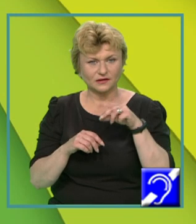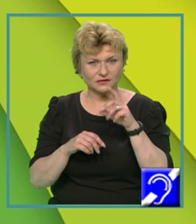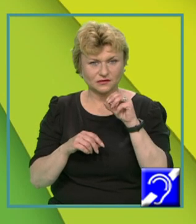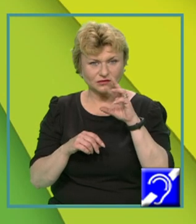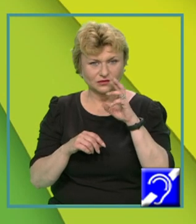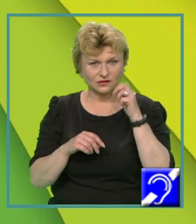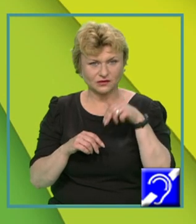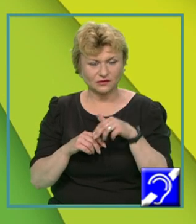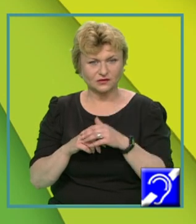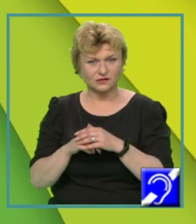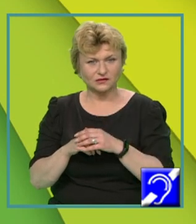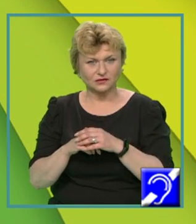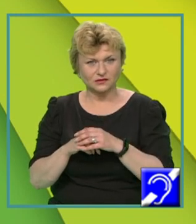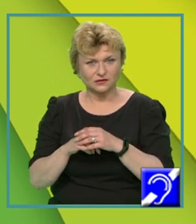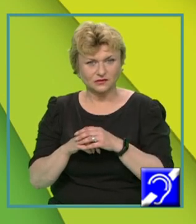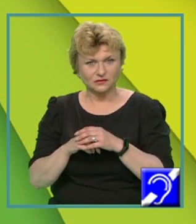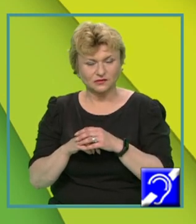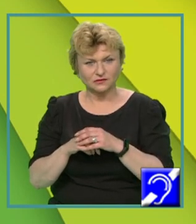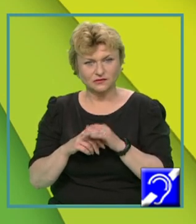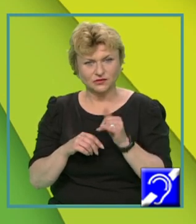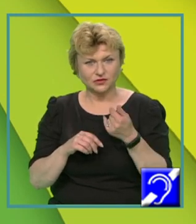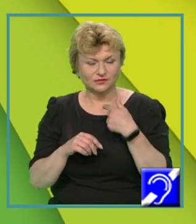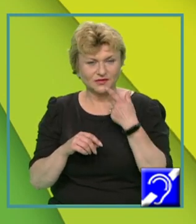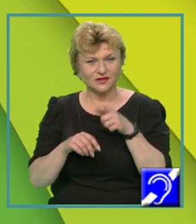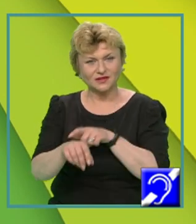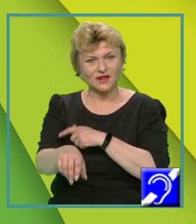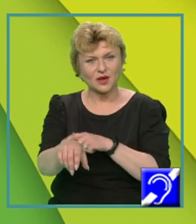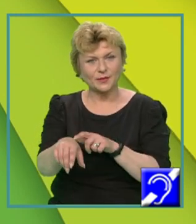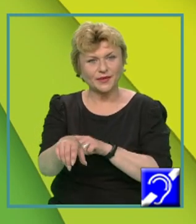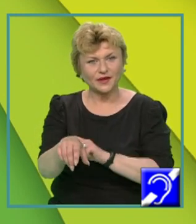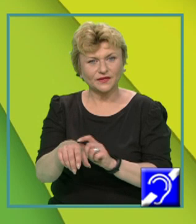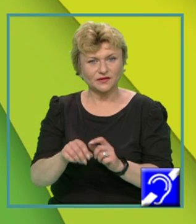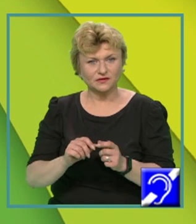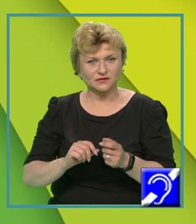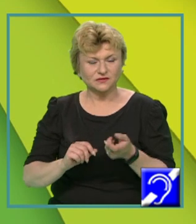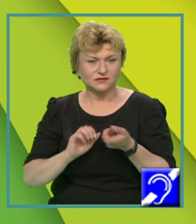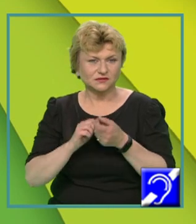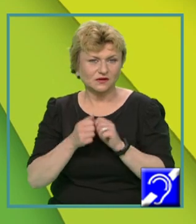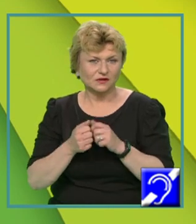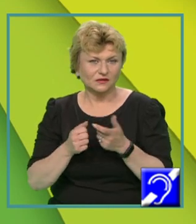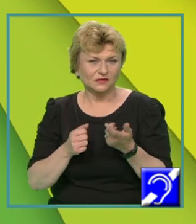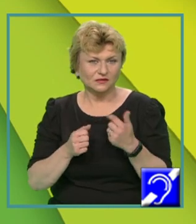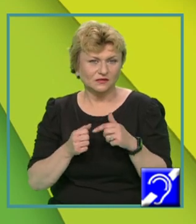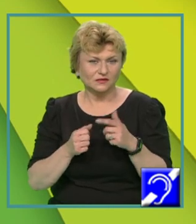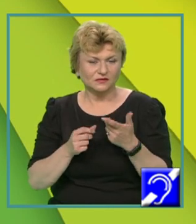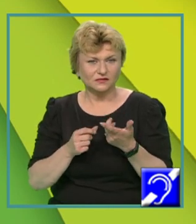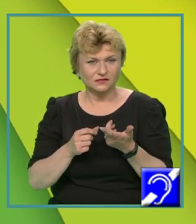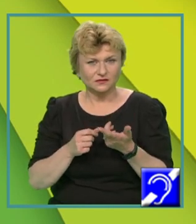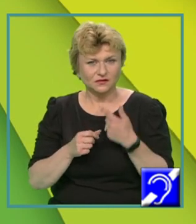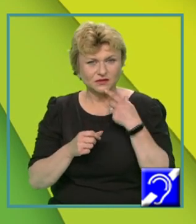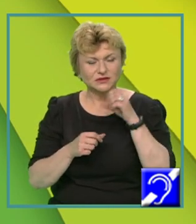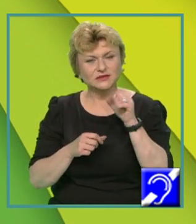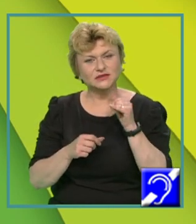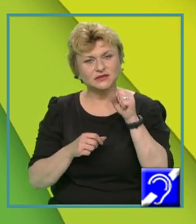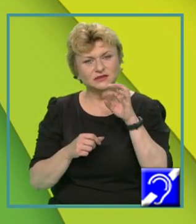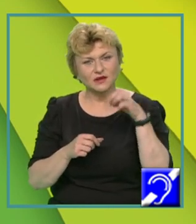gigantism tiroidian, am fi putut spune diabet zahara, diabet insipid, Basedow Graves. Două afecțiuni ale sistemului